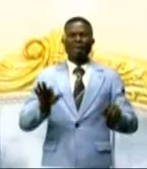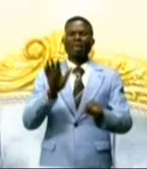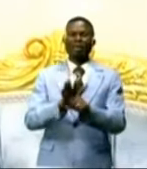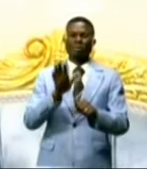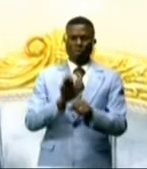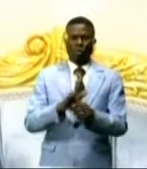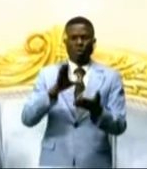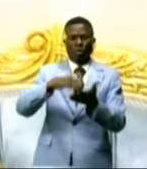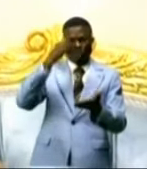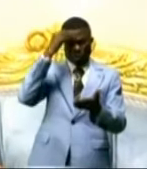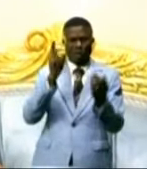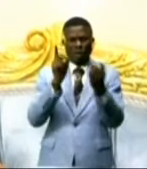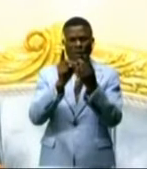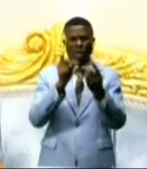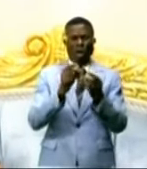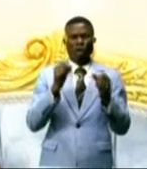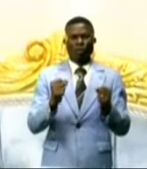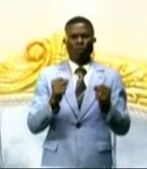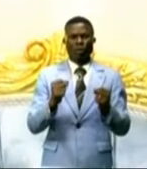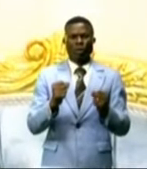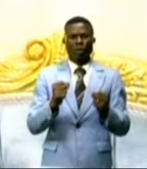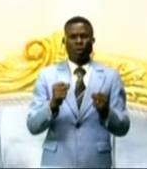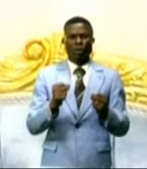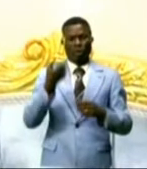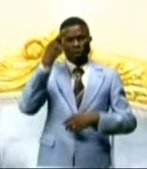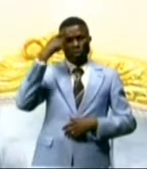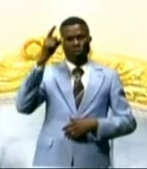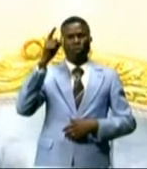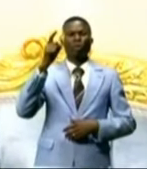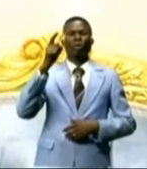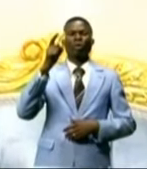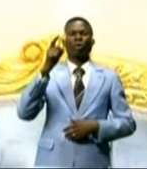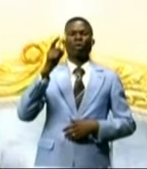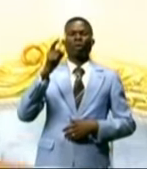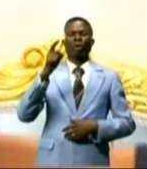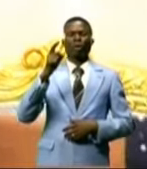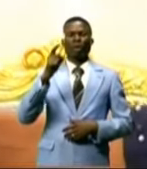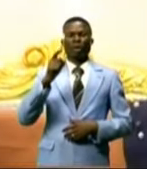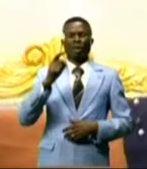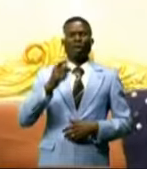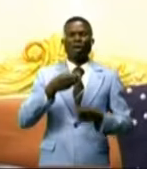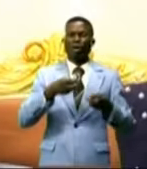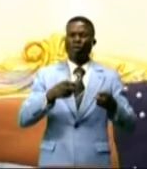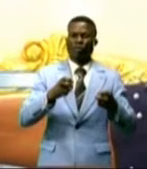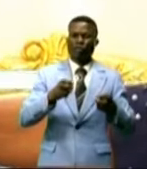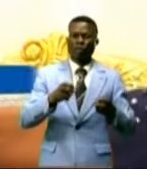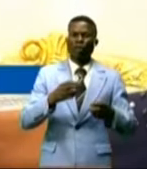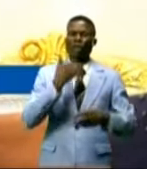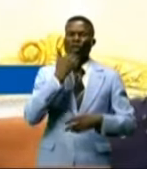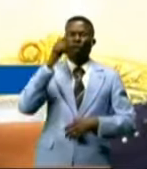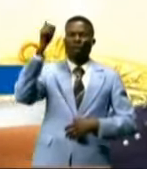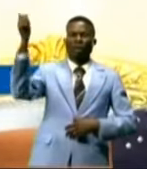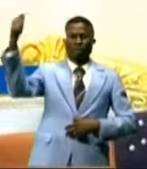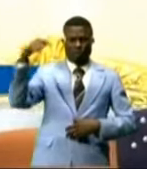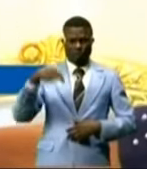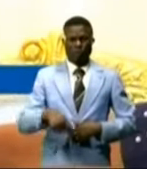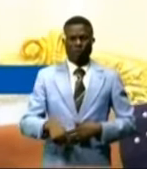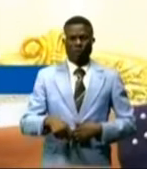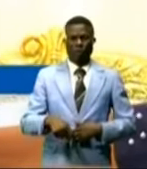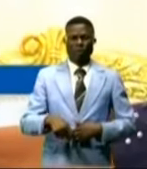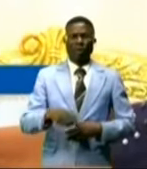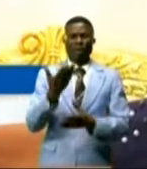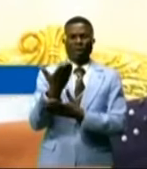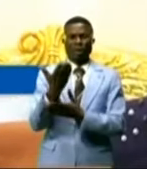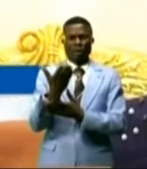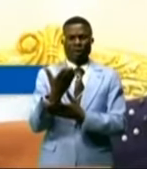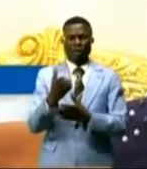prendre des contacts solides pour convaincre nos partenaires turcs qui ont pris une longueur d'avance par